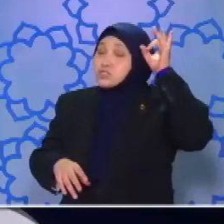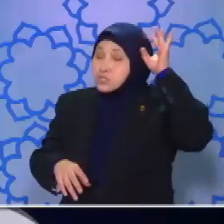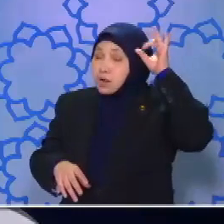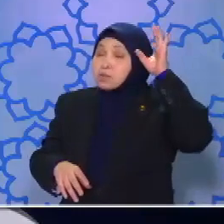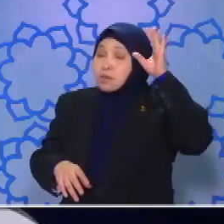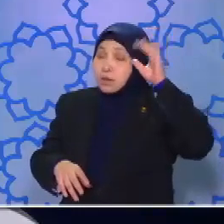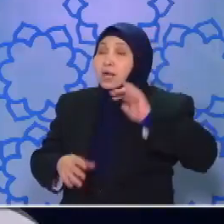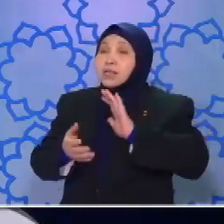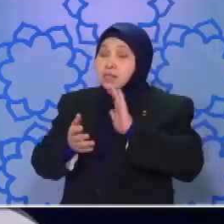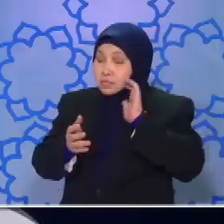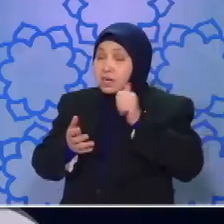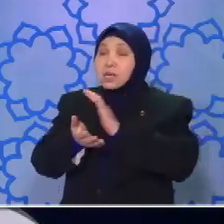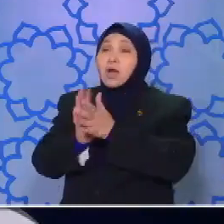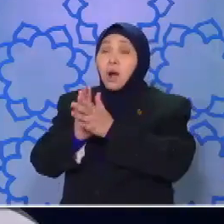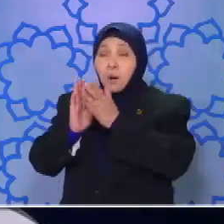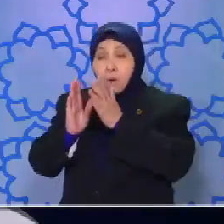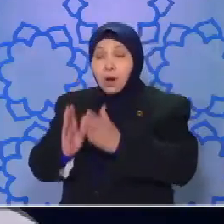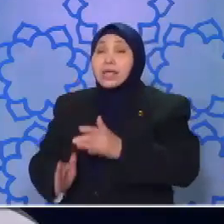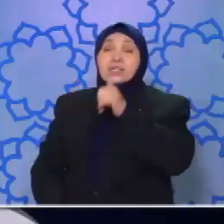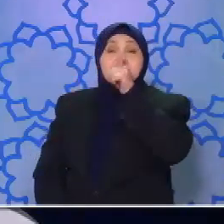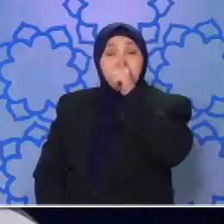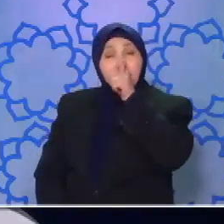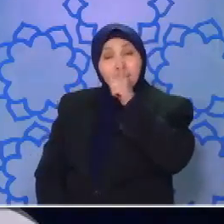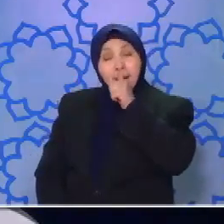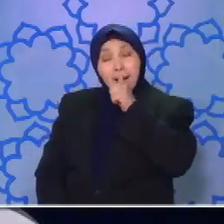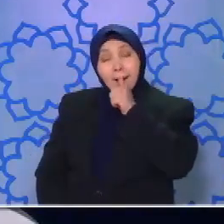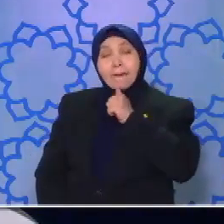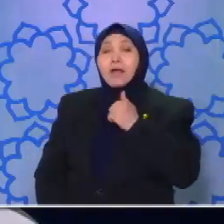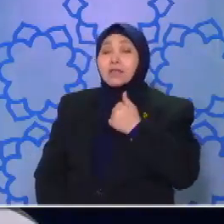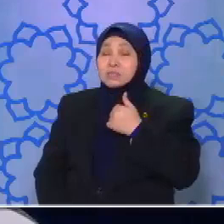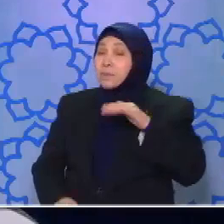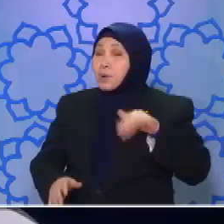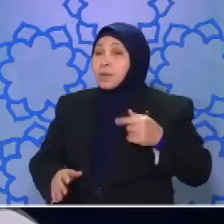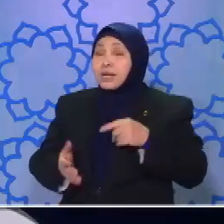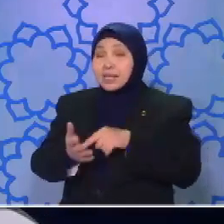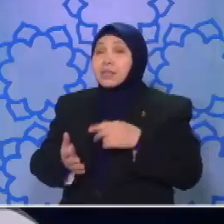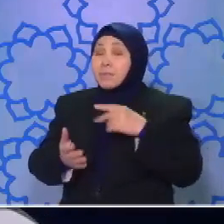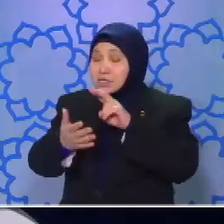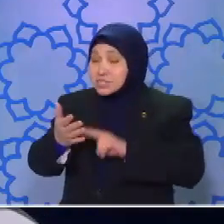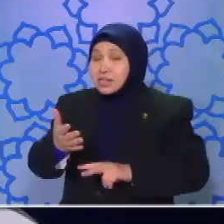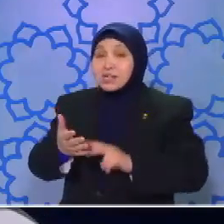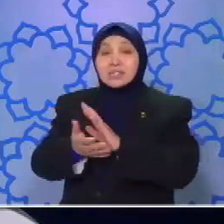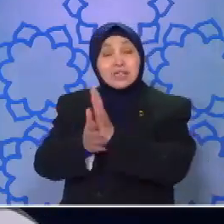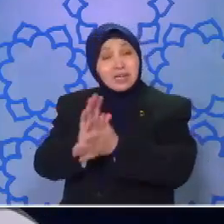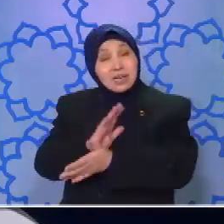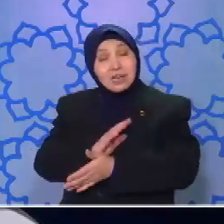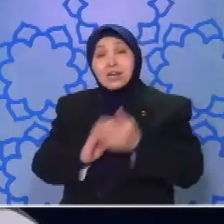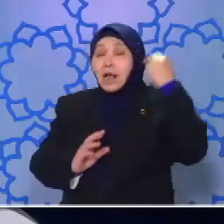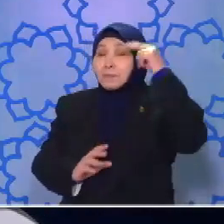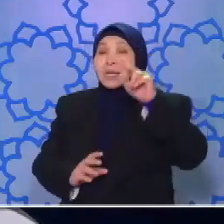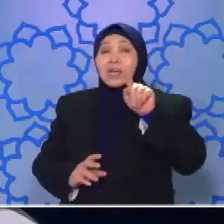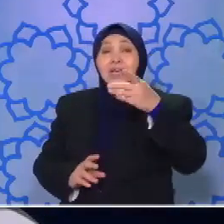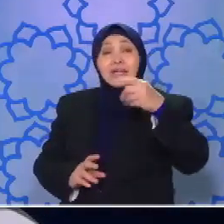ini akan jadi di kalangan orang yang sabar, yang kita dah baca sebelum ini. Jadi Nabi Khidir